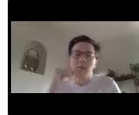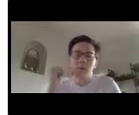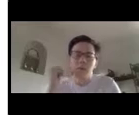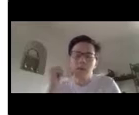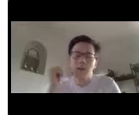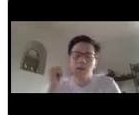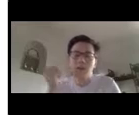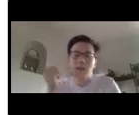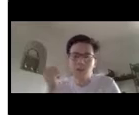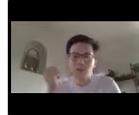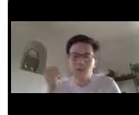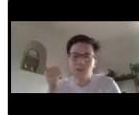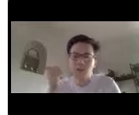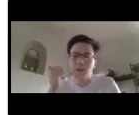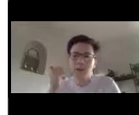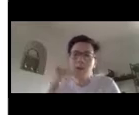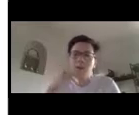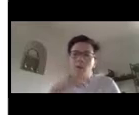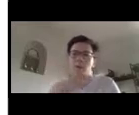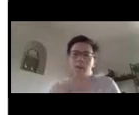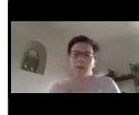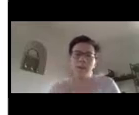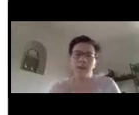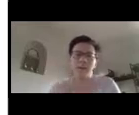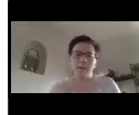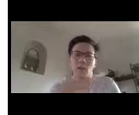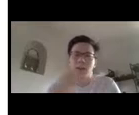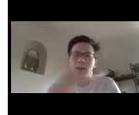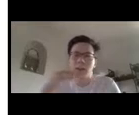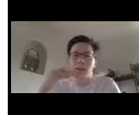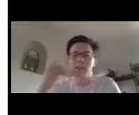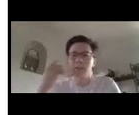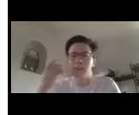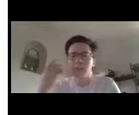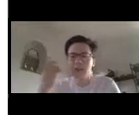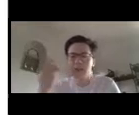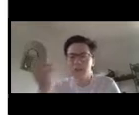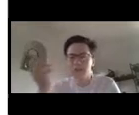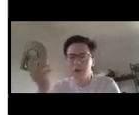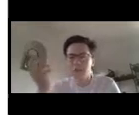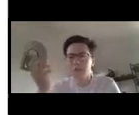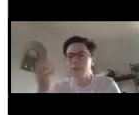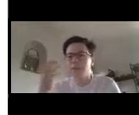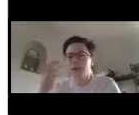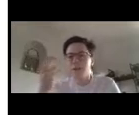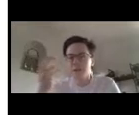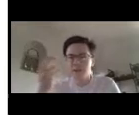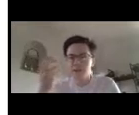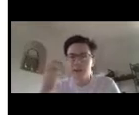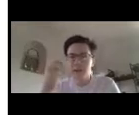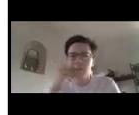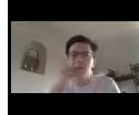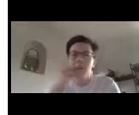les évaluations de santé mentale sont très importantes à l'heure d'évaluer